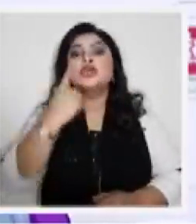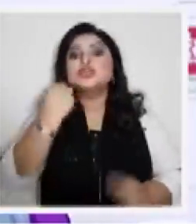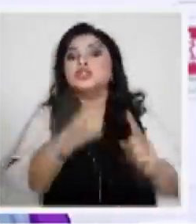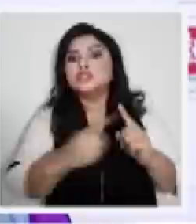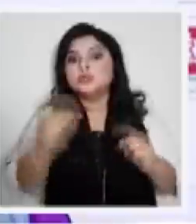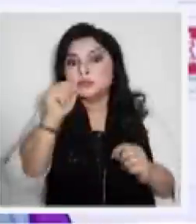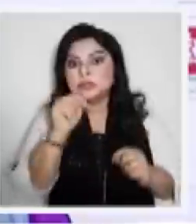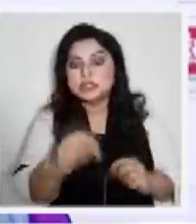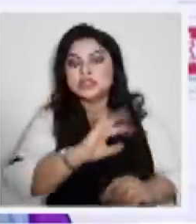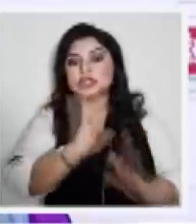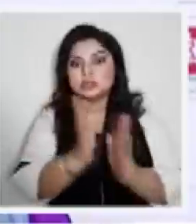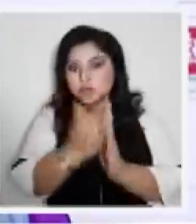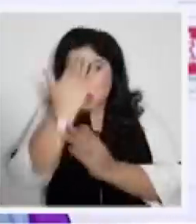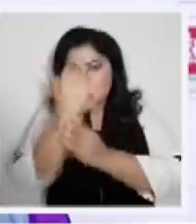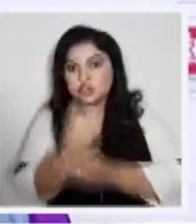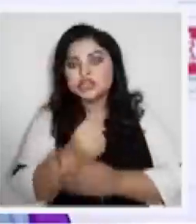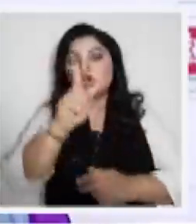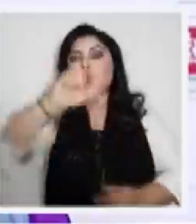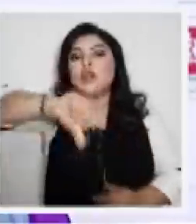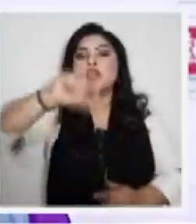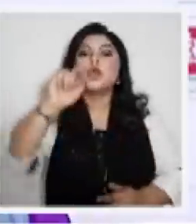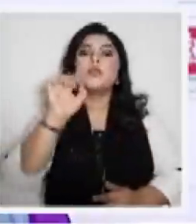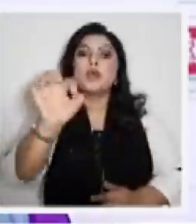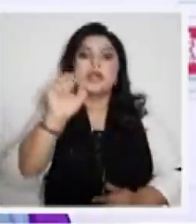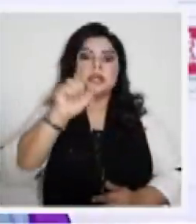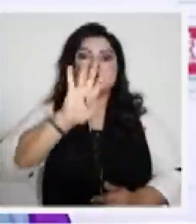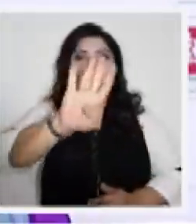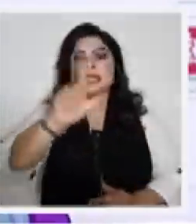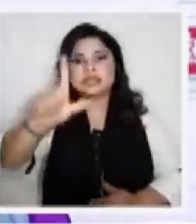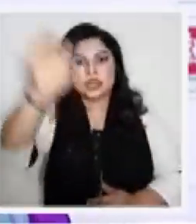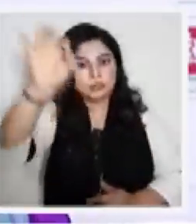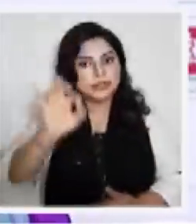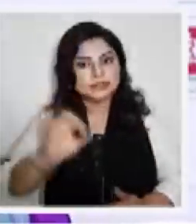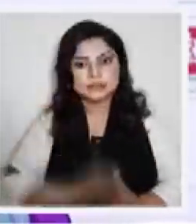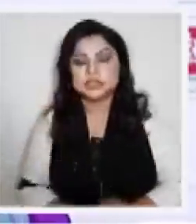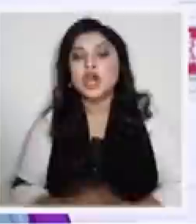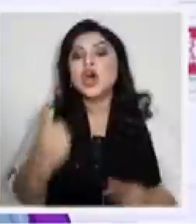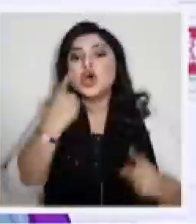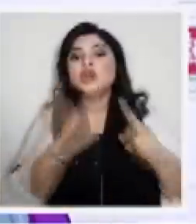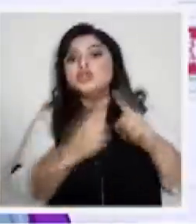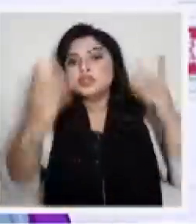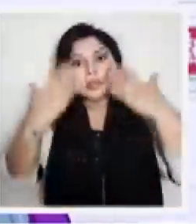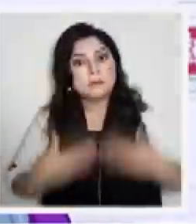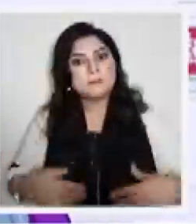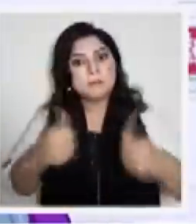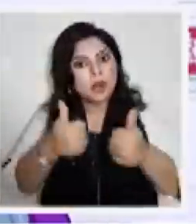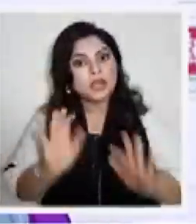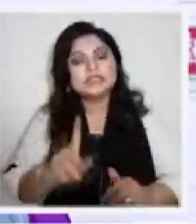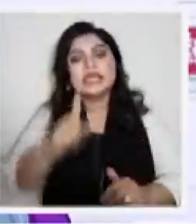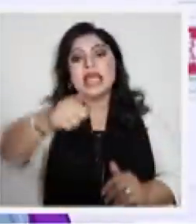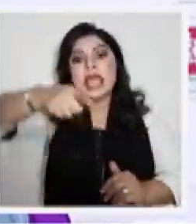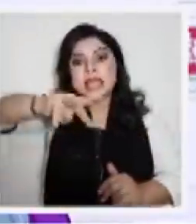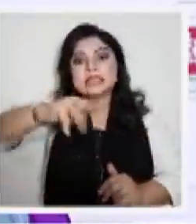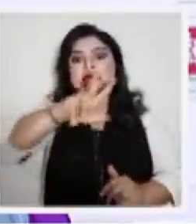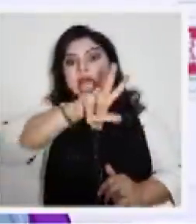1,78,443 জন। 24 ঘন্টায় শনাক্তের হার 21.86% এবং এ পর্যন্ত শনাক্তের হার